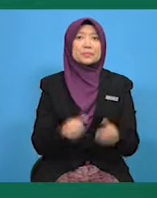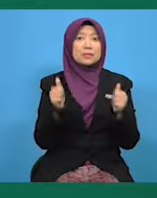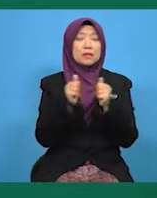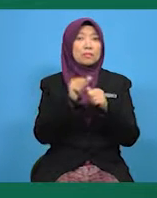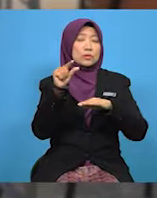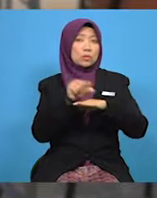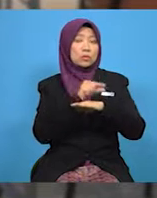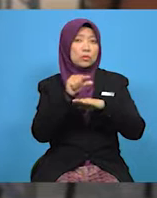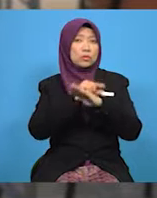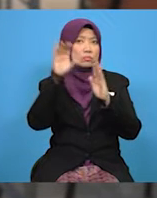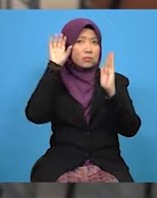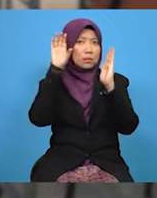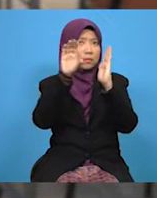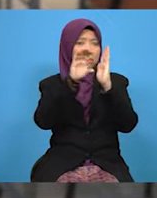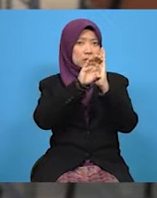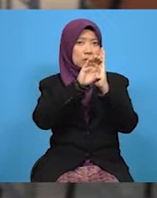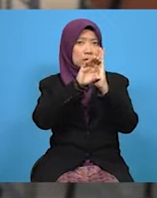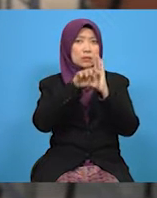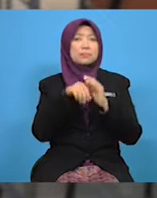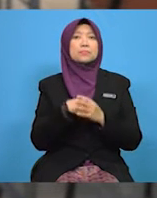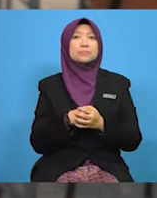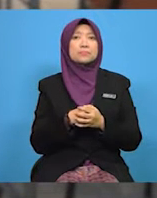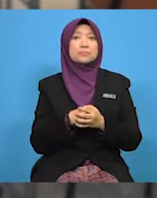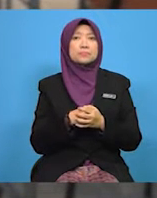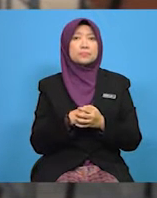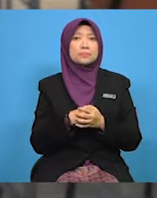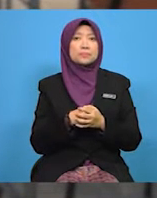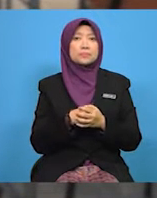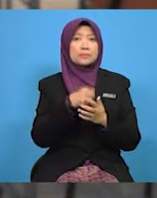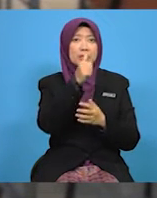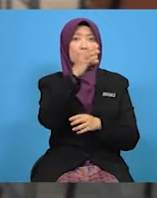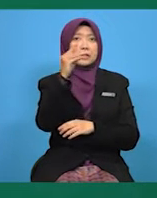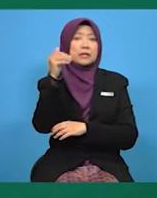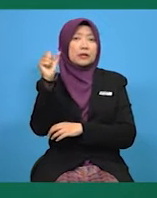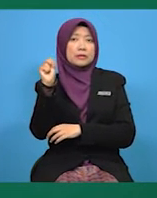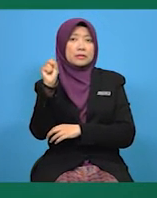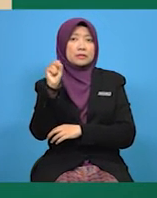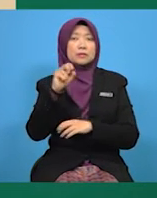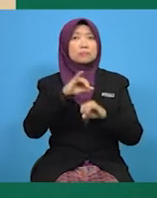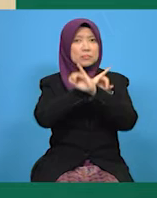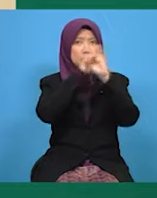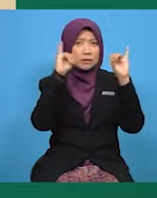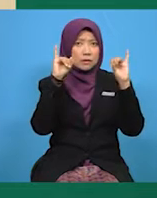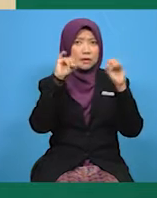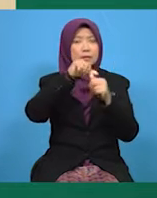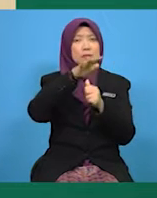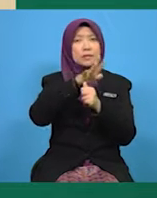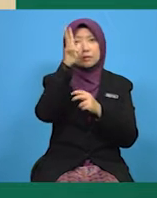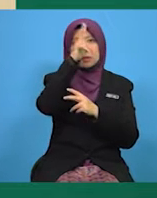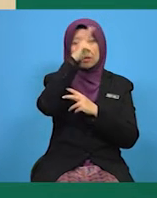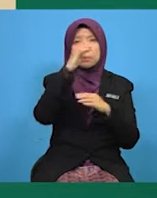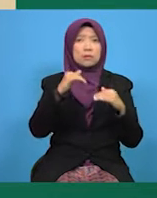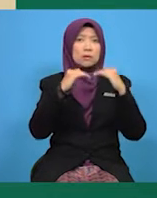Dengan menggunakan gambar rajah permintaan aggregate dan penawaran aggregate, terangkan kesan